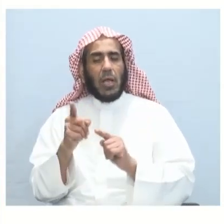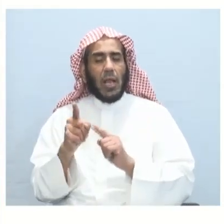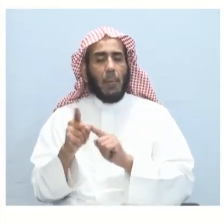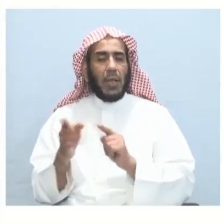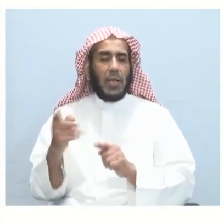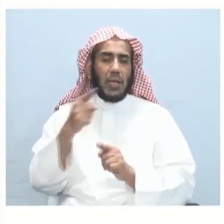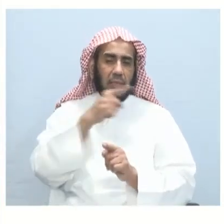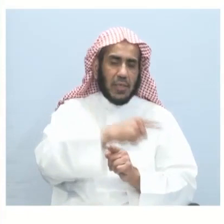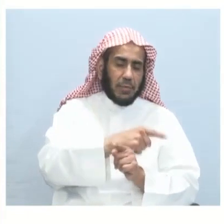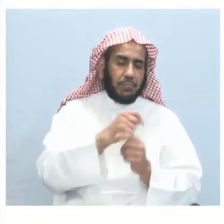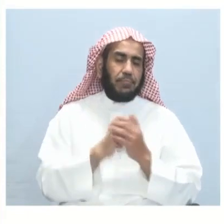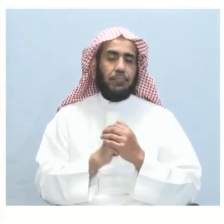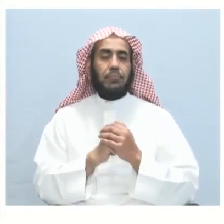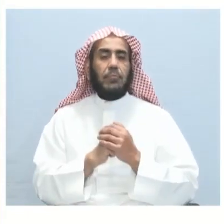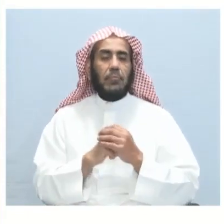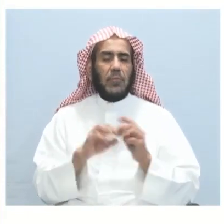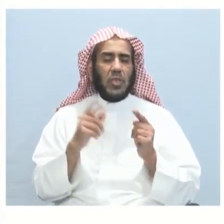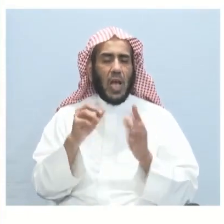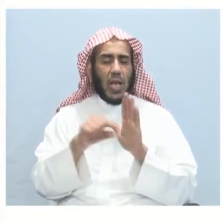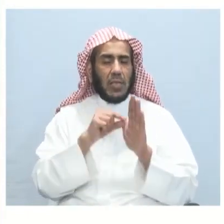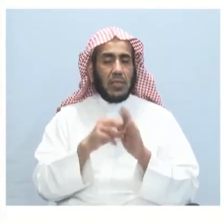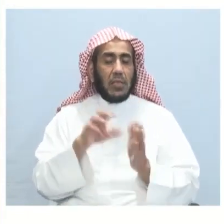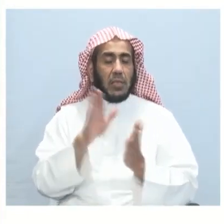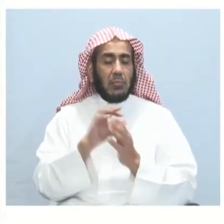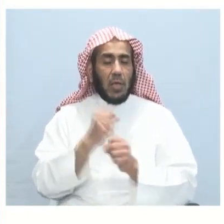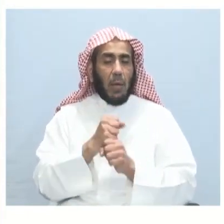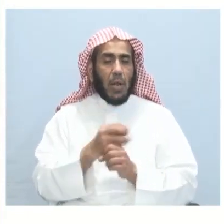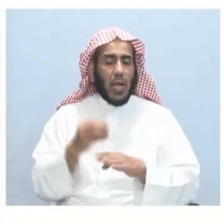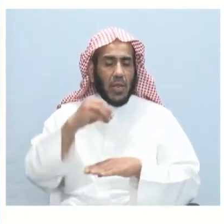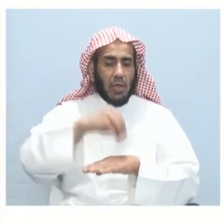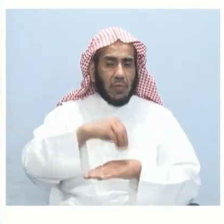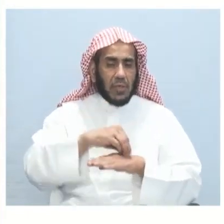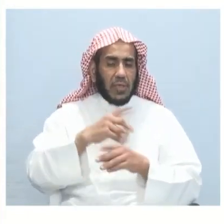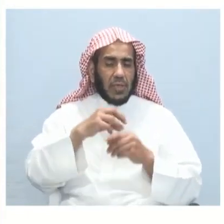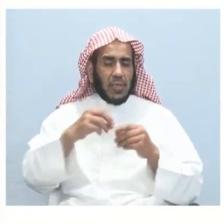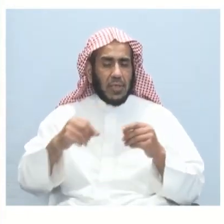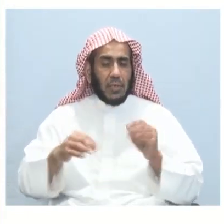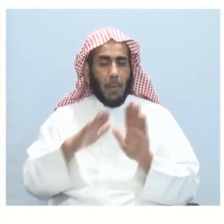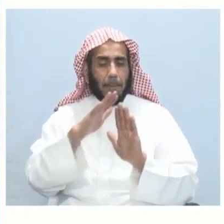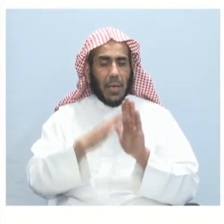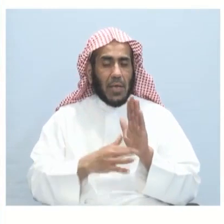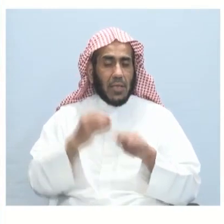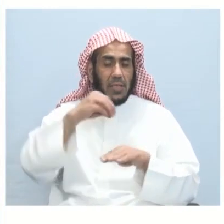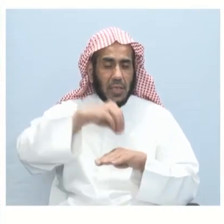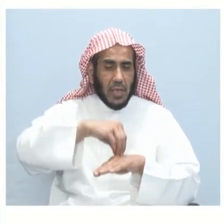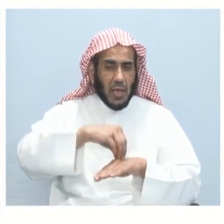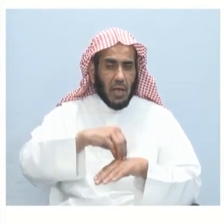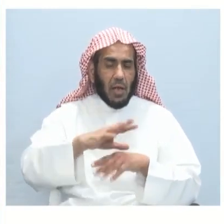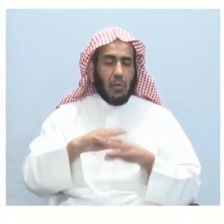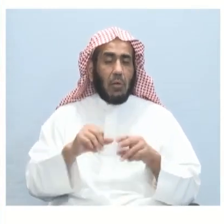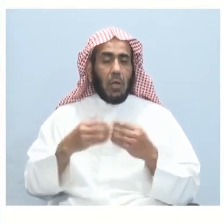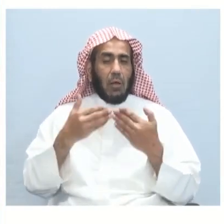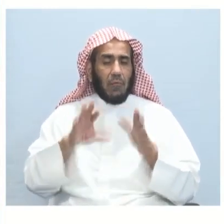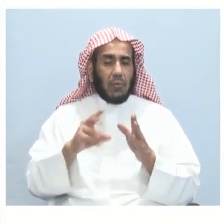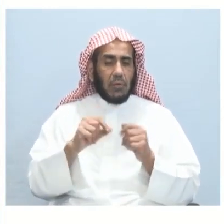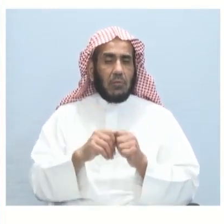اليسار تطبيق عملي لاضافه سلسله بيانات الى المخطط بعد فتح